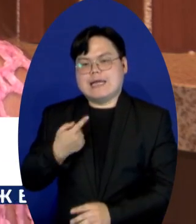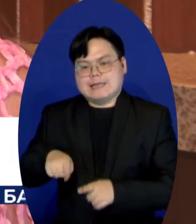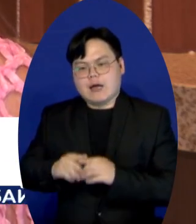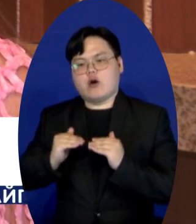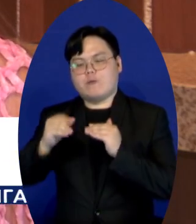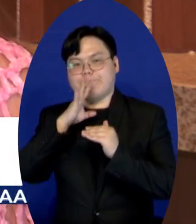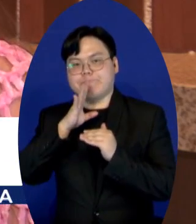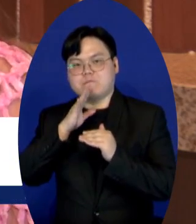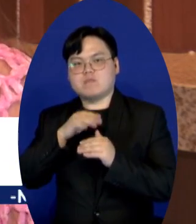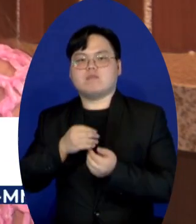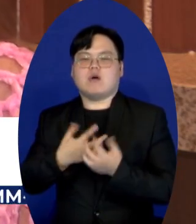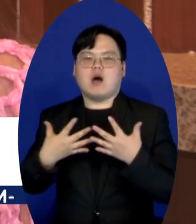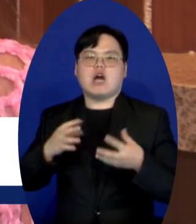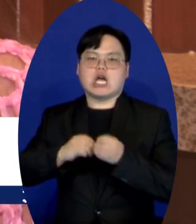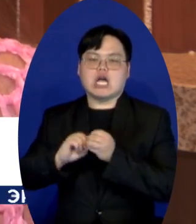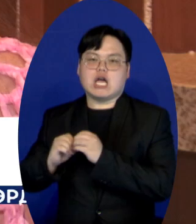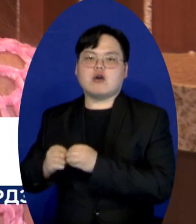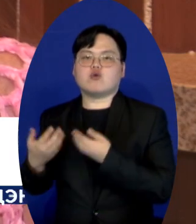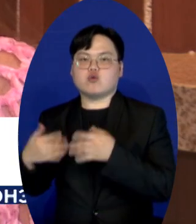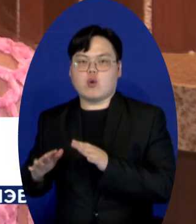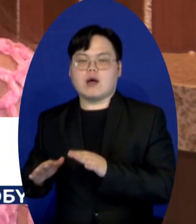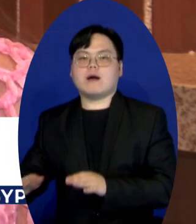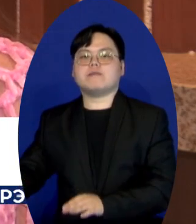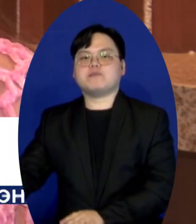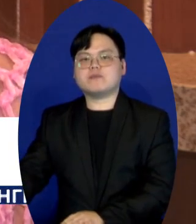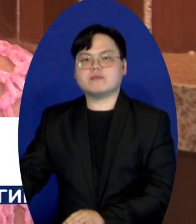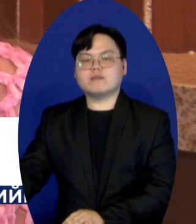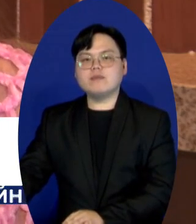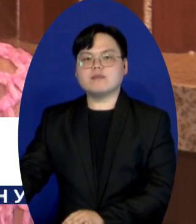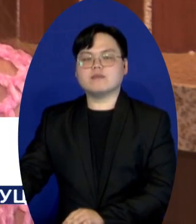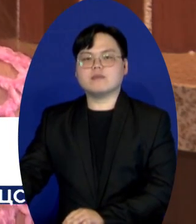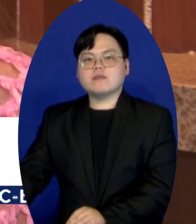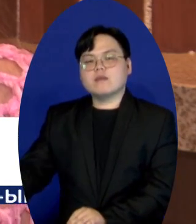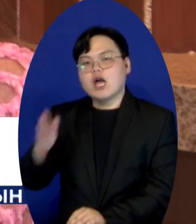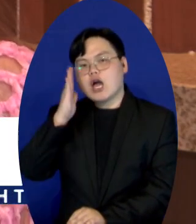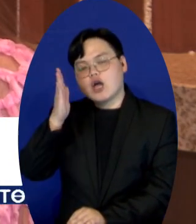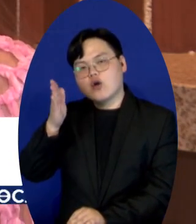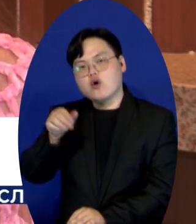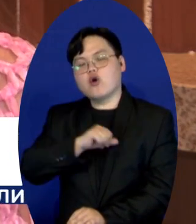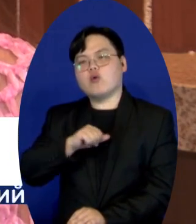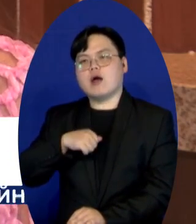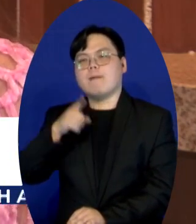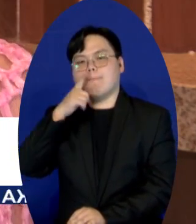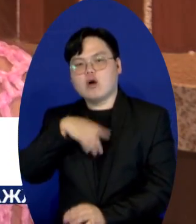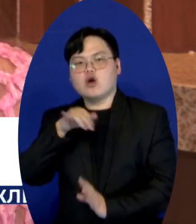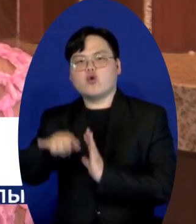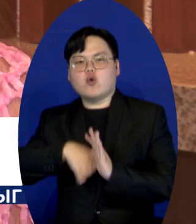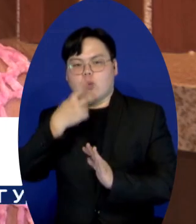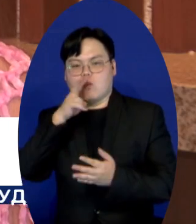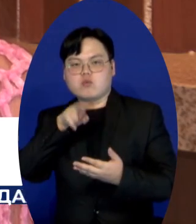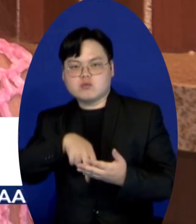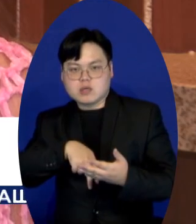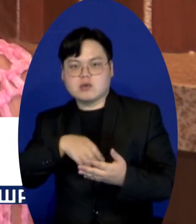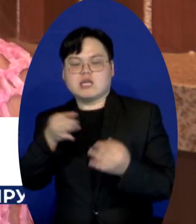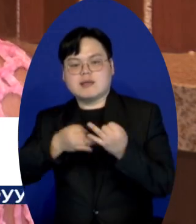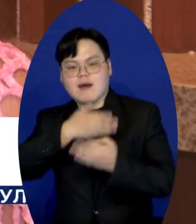нь бол нэлээ олон төрлийн юм хийж эхэлсэн. Тэгээд цаашлаад өөрөө яг судалгаа хийгээд YouTube-ээр юм үзээд интернетээс хайгаа тэгээд